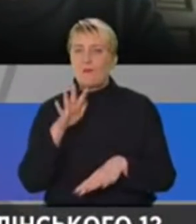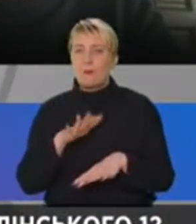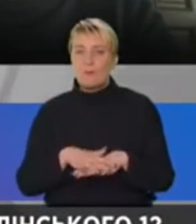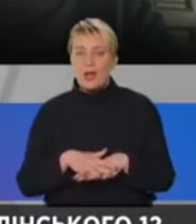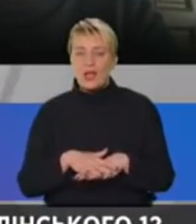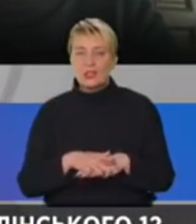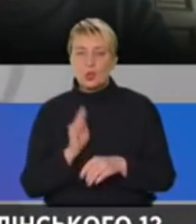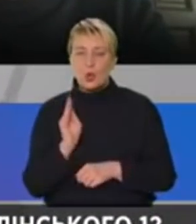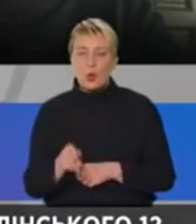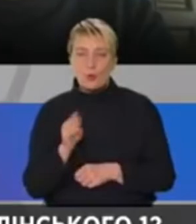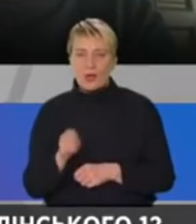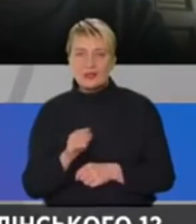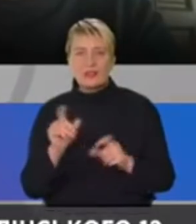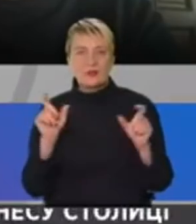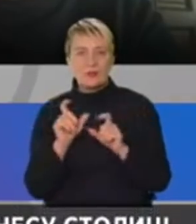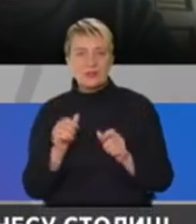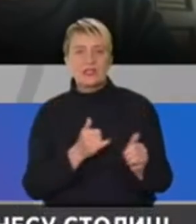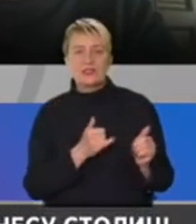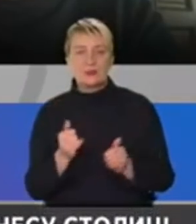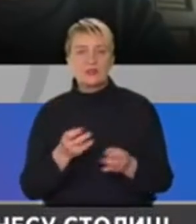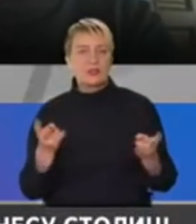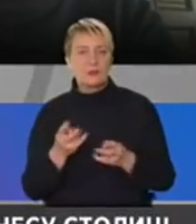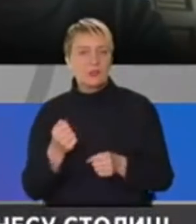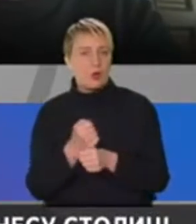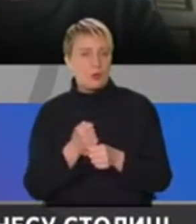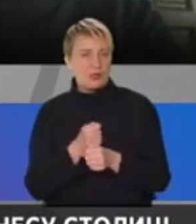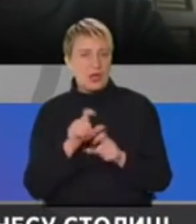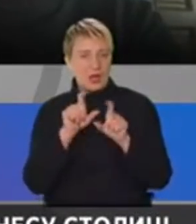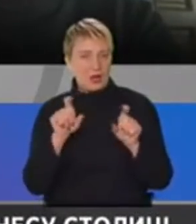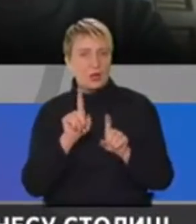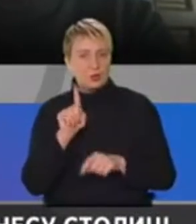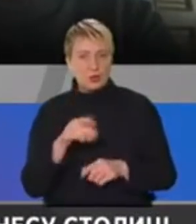Повністю забезпечено місто всім. Ні в аптеках, я так розумію, теж.